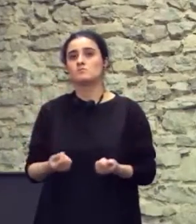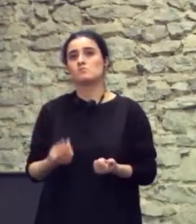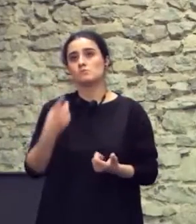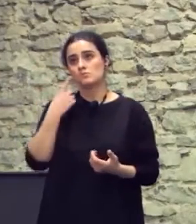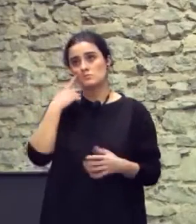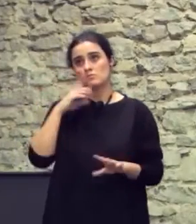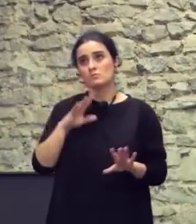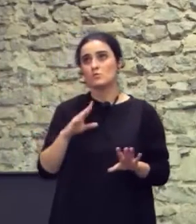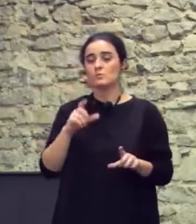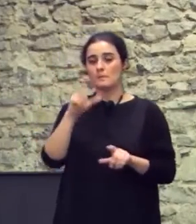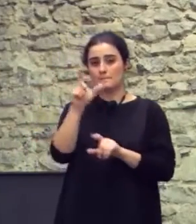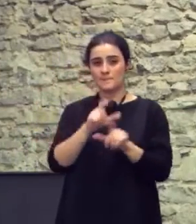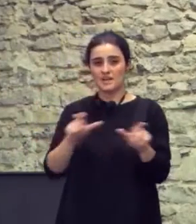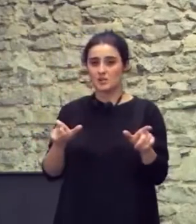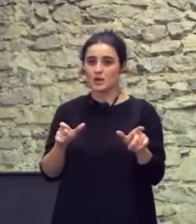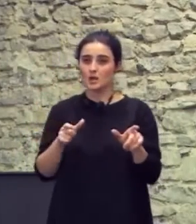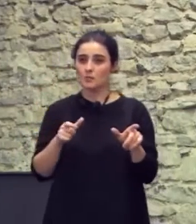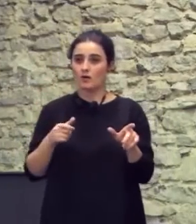pertsona